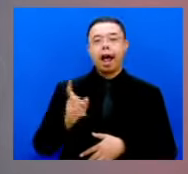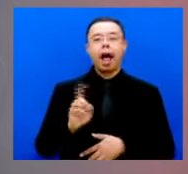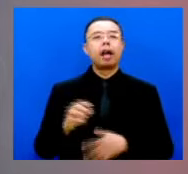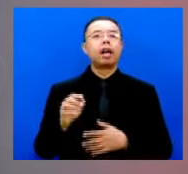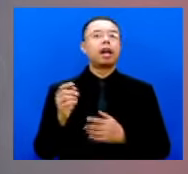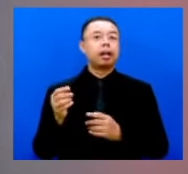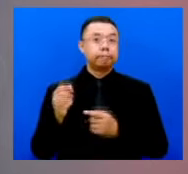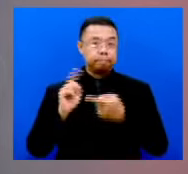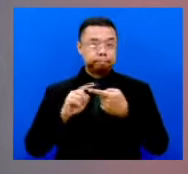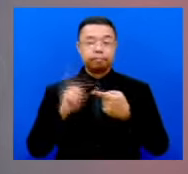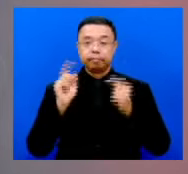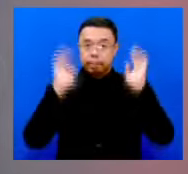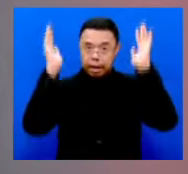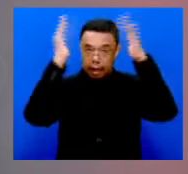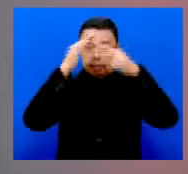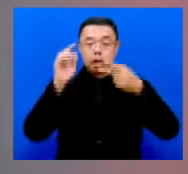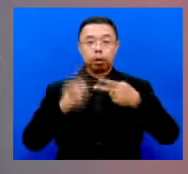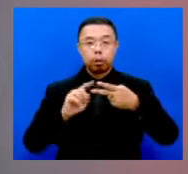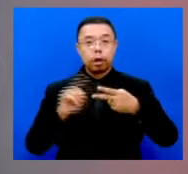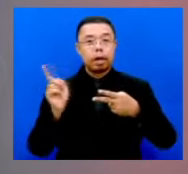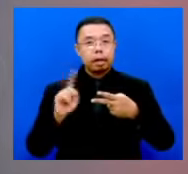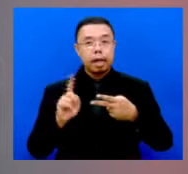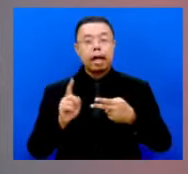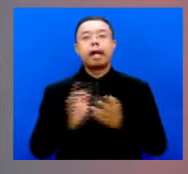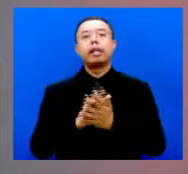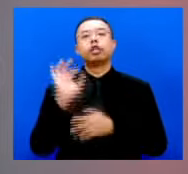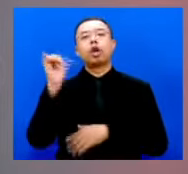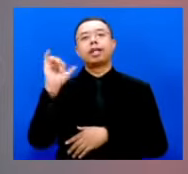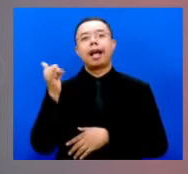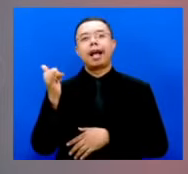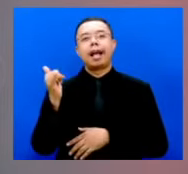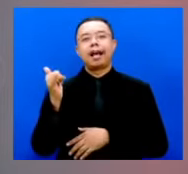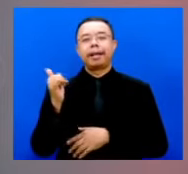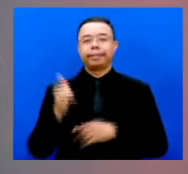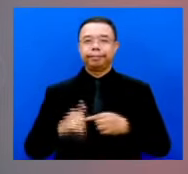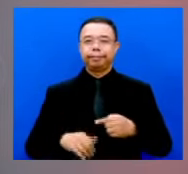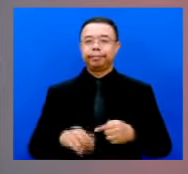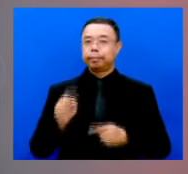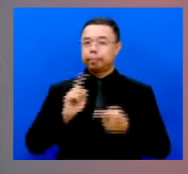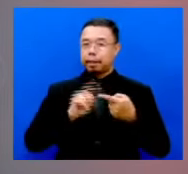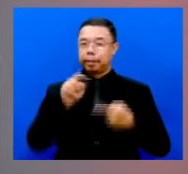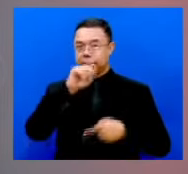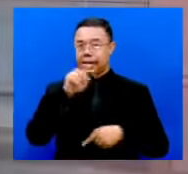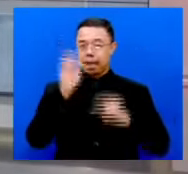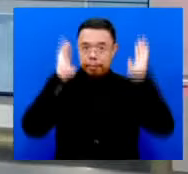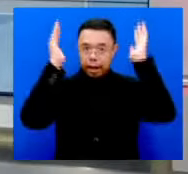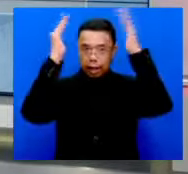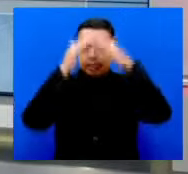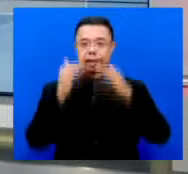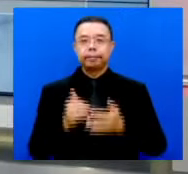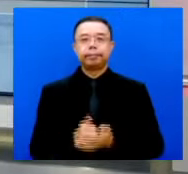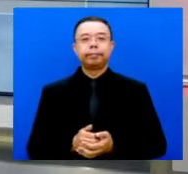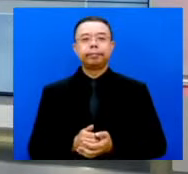Jumardi dari Tuhan Biro Makassar dan Andri Prasetyo dari Tuhan Biro Yogyakarta. Terlebih dahulu kita ke Makassar bersama dengan Firda